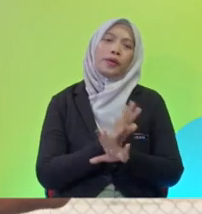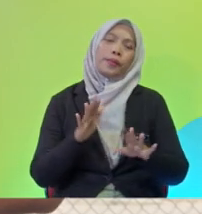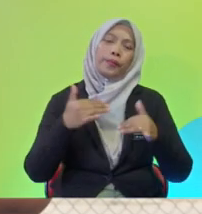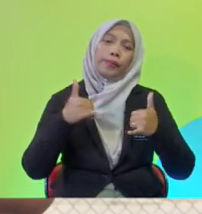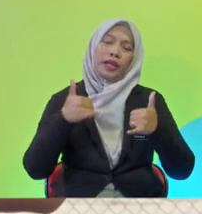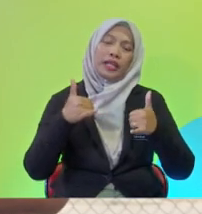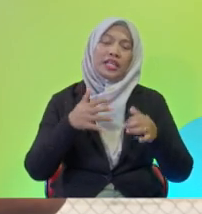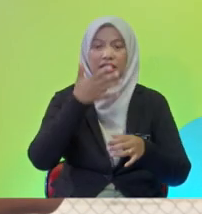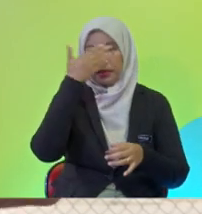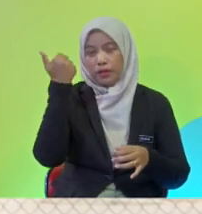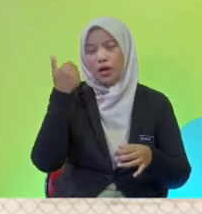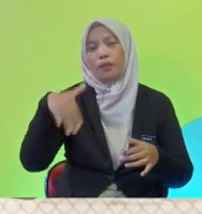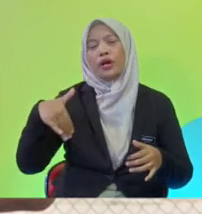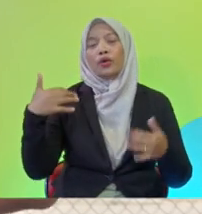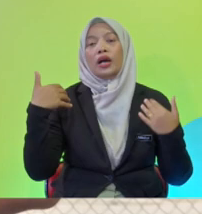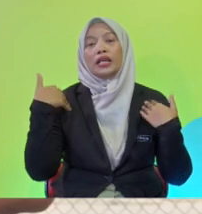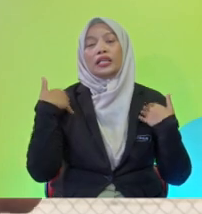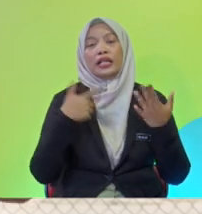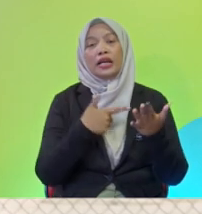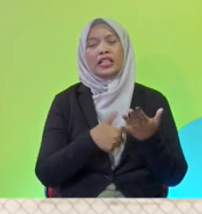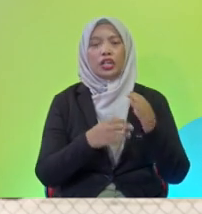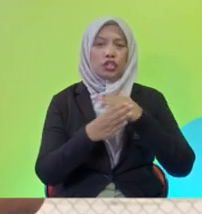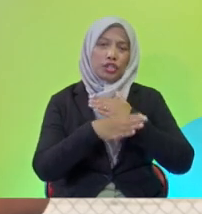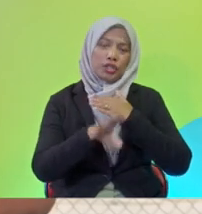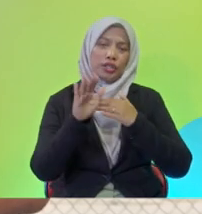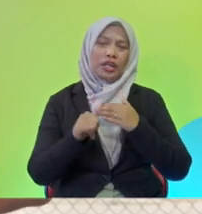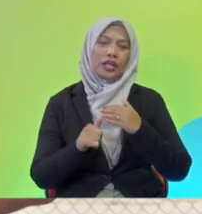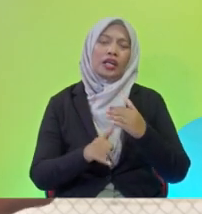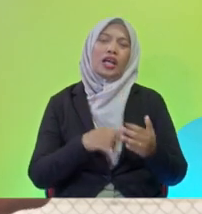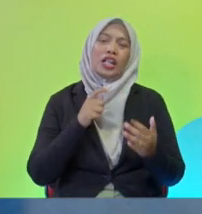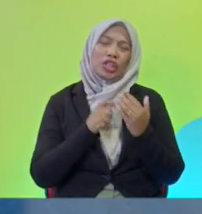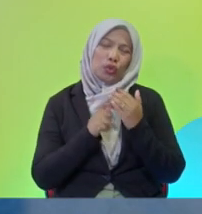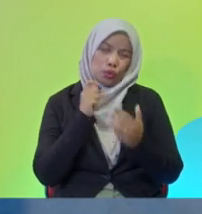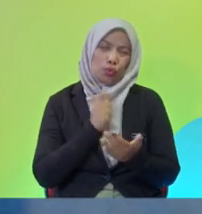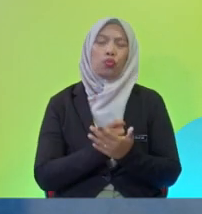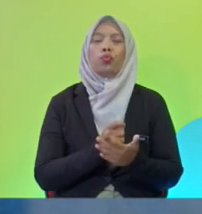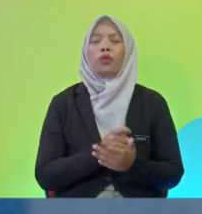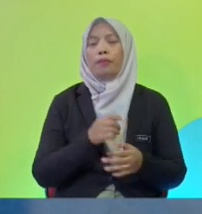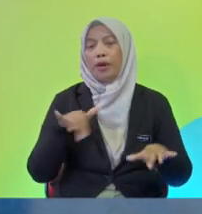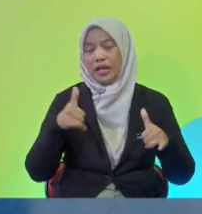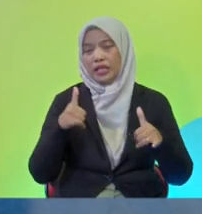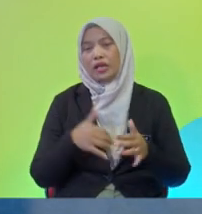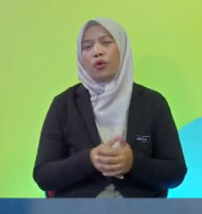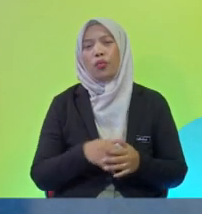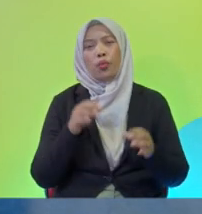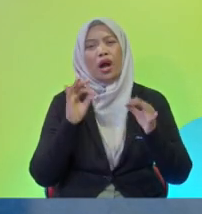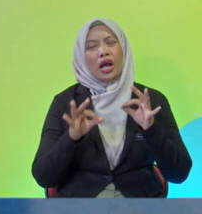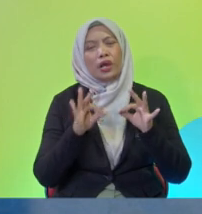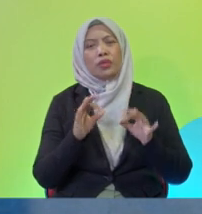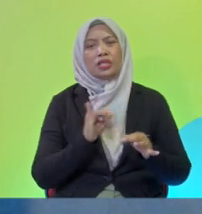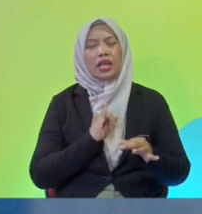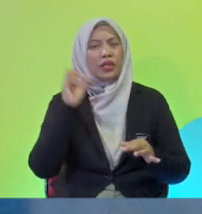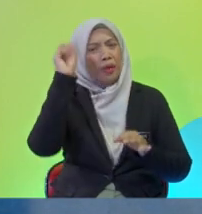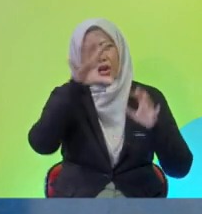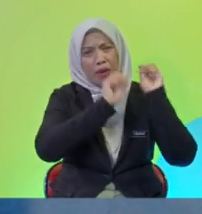bermain sebab belum ada lagi orang kata sampai cedera yang teruk bermain dodgeball. Jangan risau. Walaupun saya dibaling